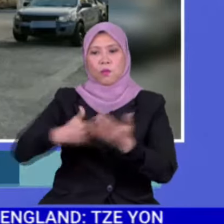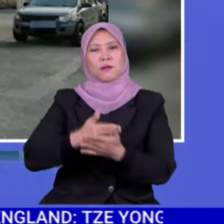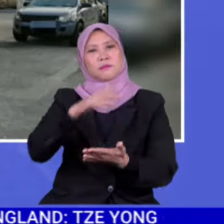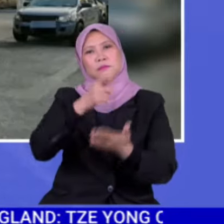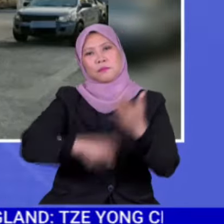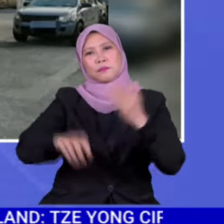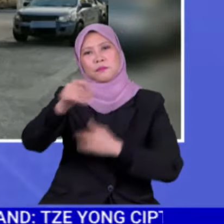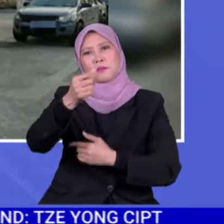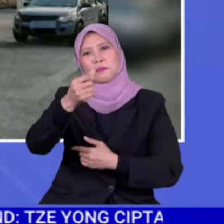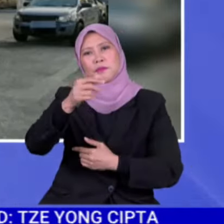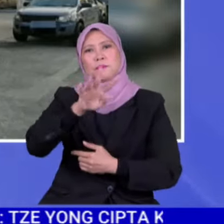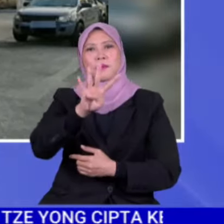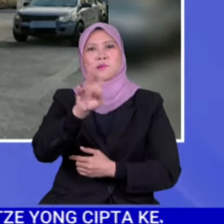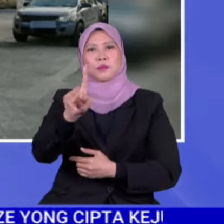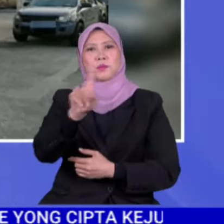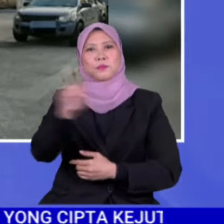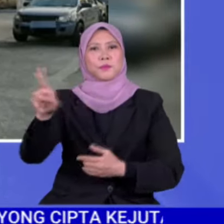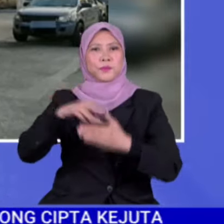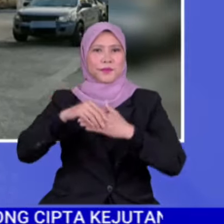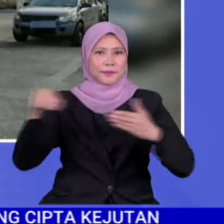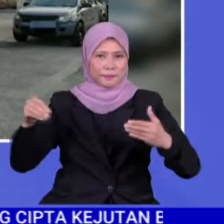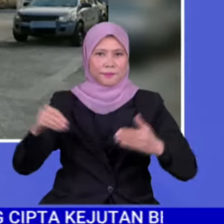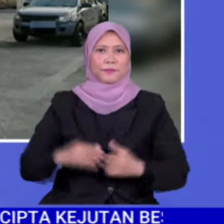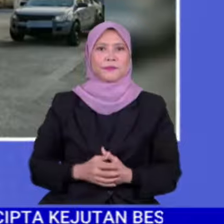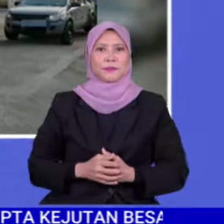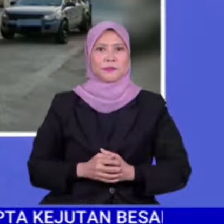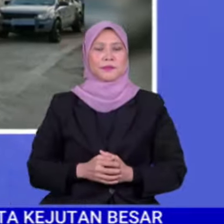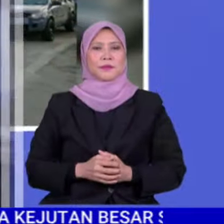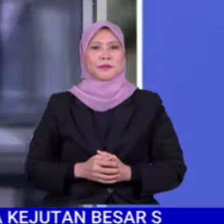dianggar berjumlah RM41,000.